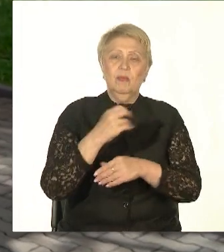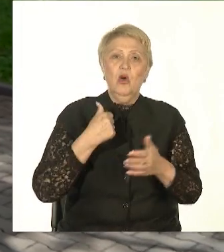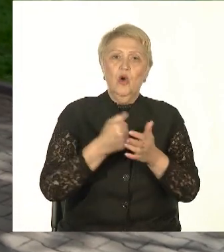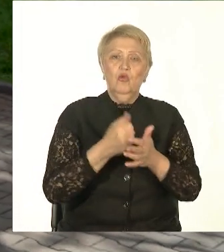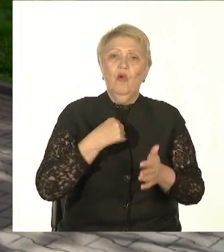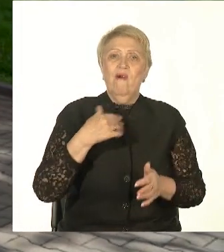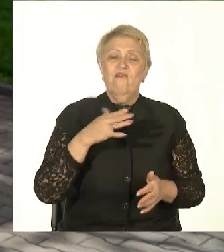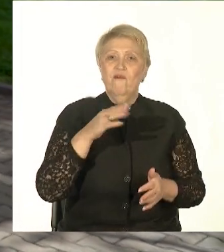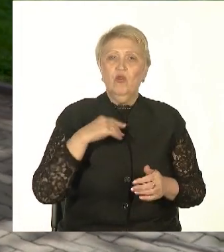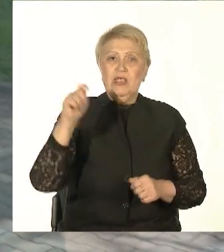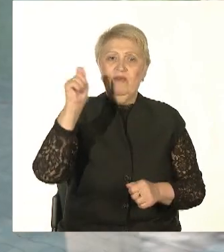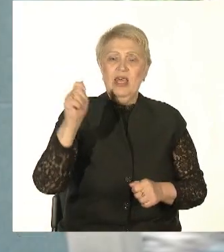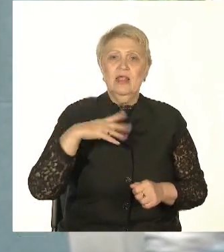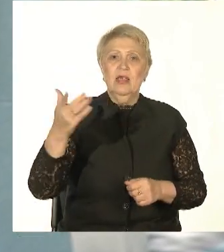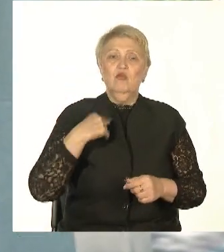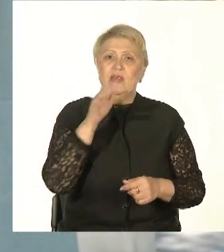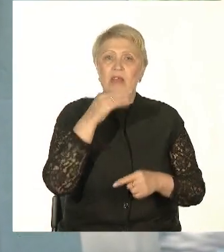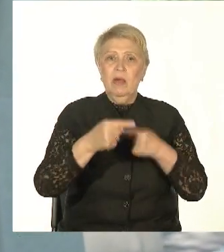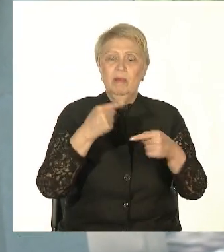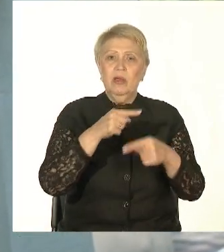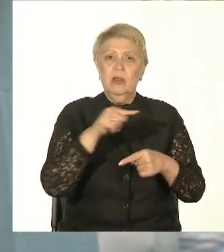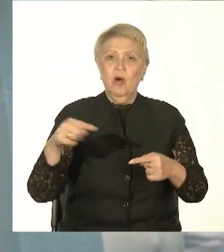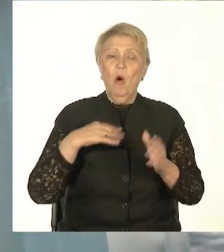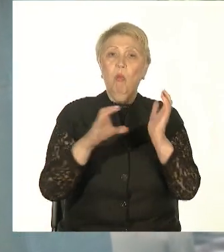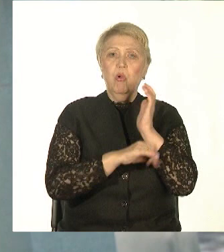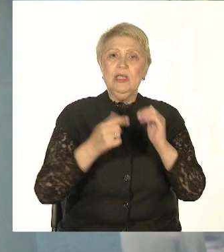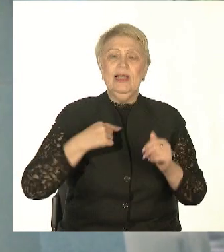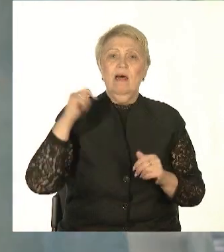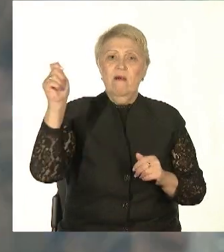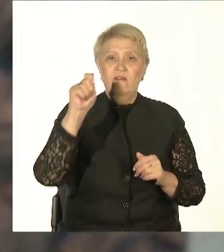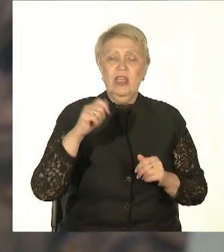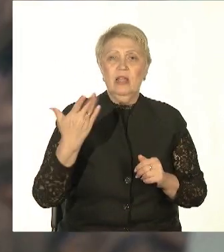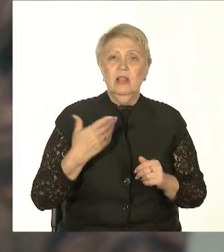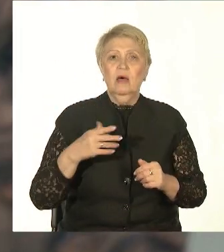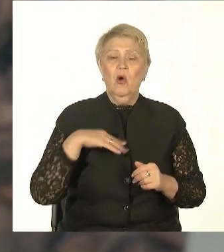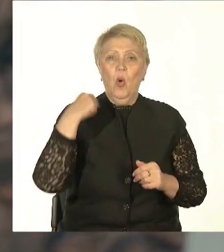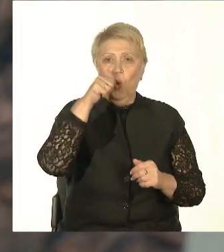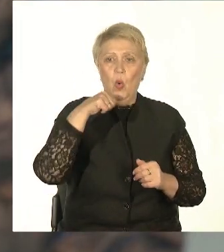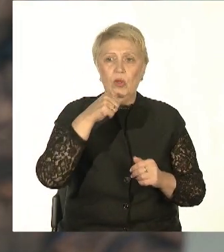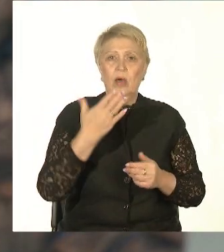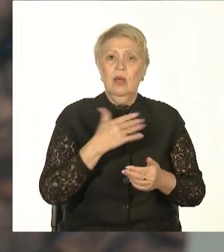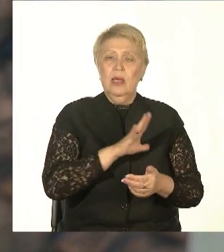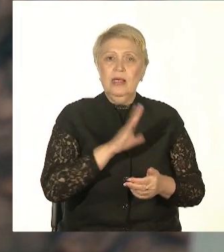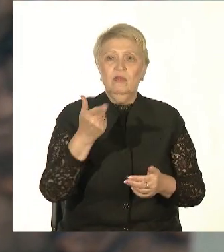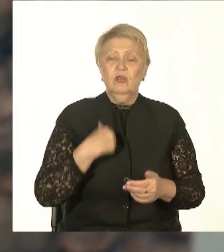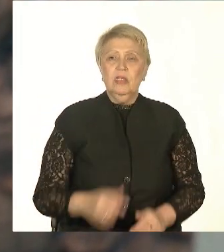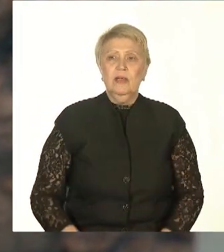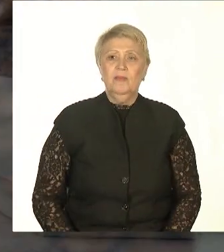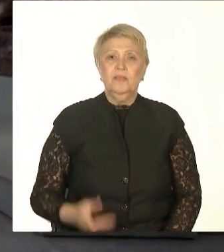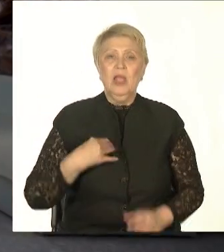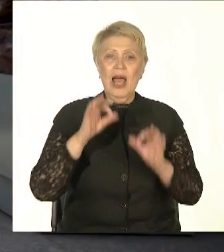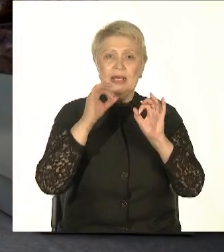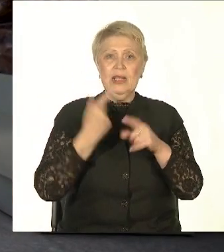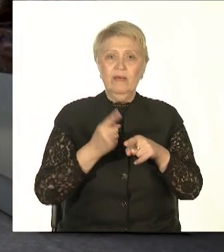период, времена Великой Отечественной, послевоенные годы и современность. Здесь она отражена в виде охраны морских границ. Рассказывая эту